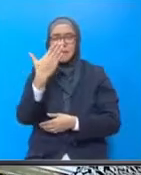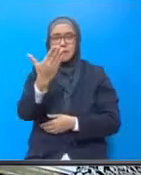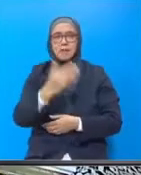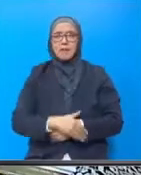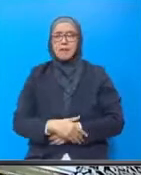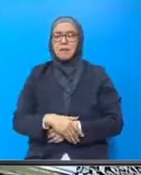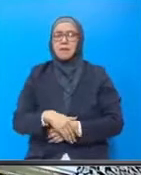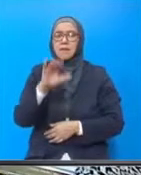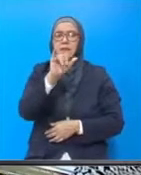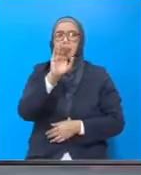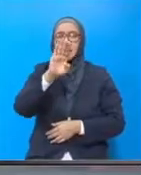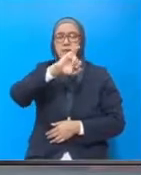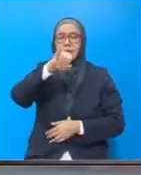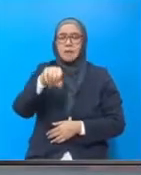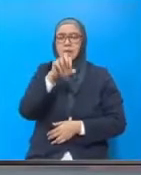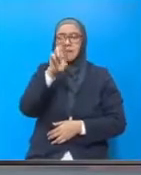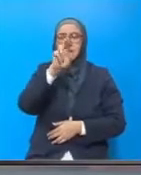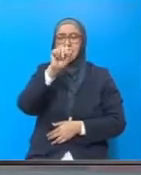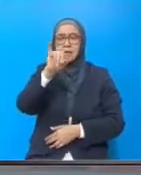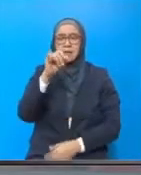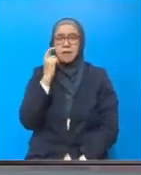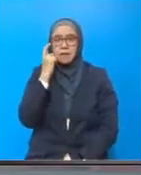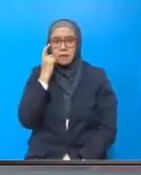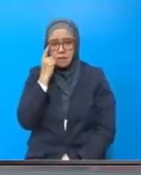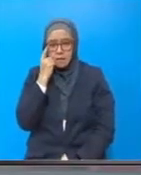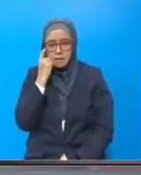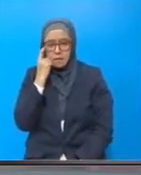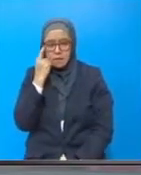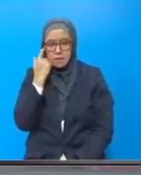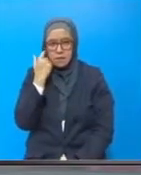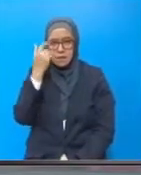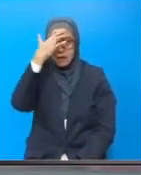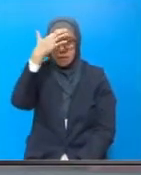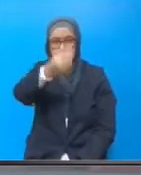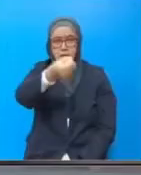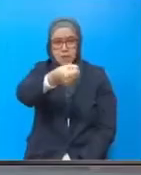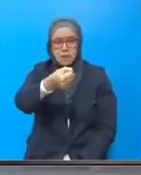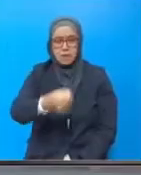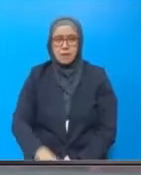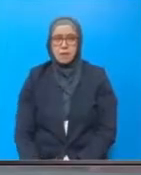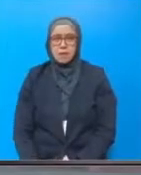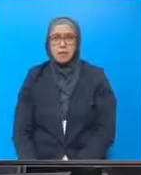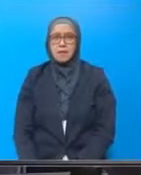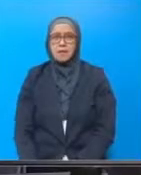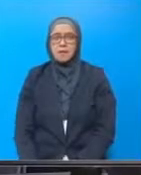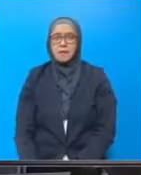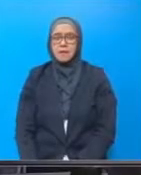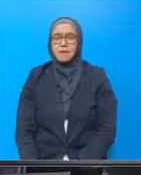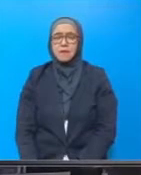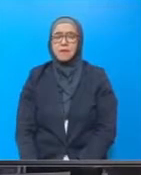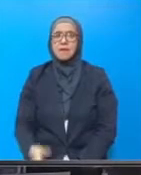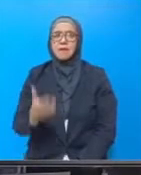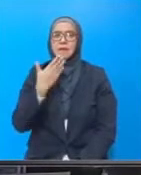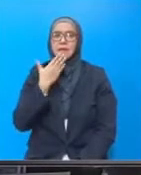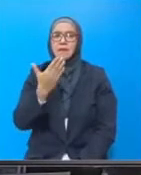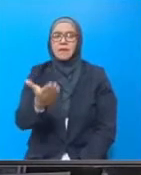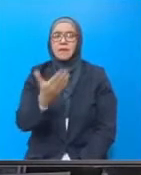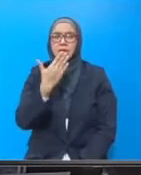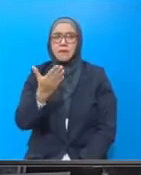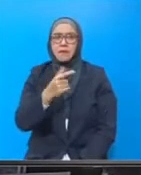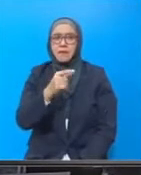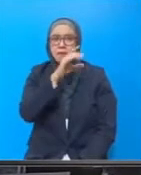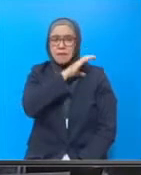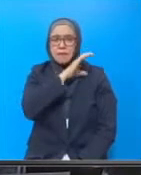Hai memajai assalamualaikum wabarakatuh ngasih have fungsi butiran ah